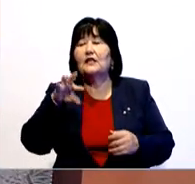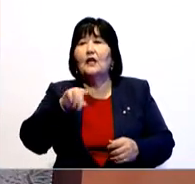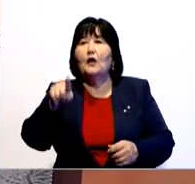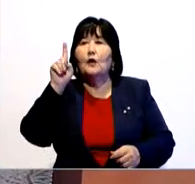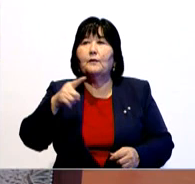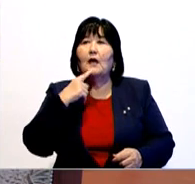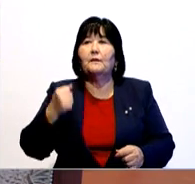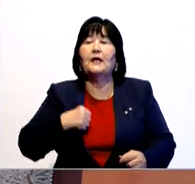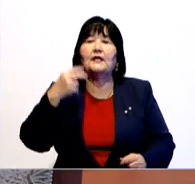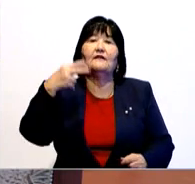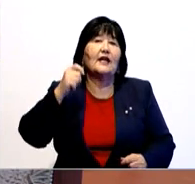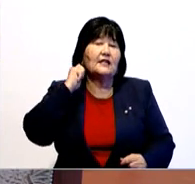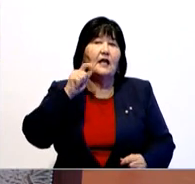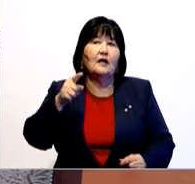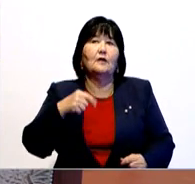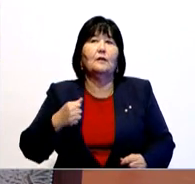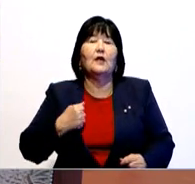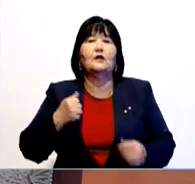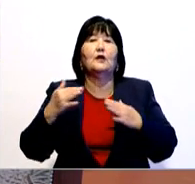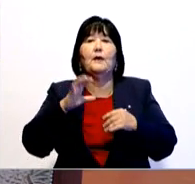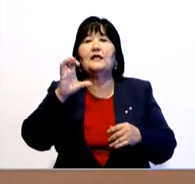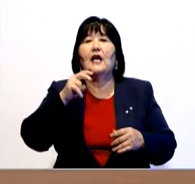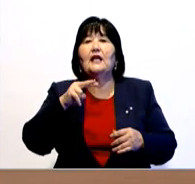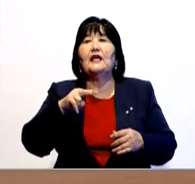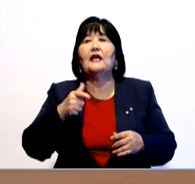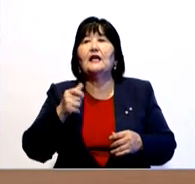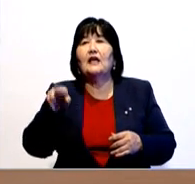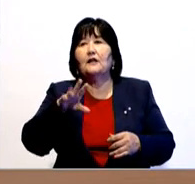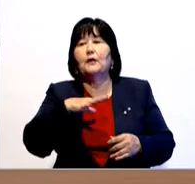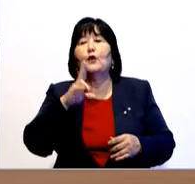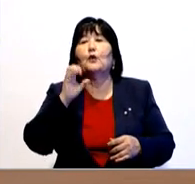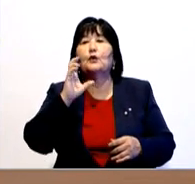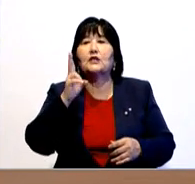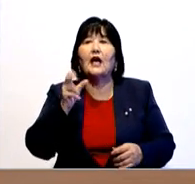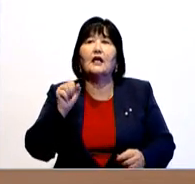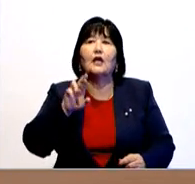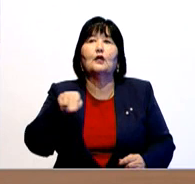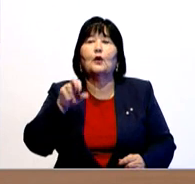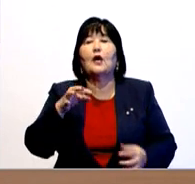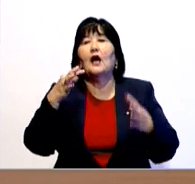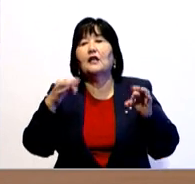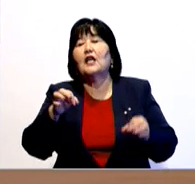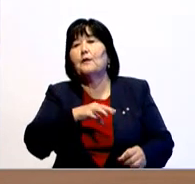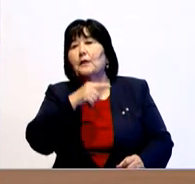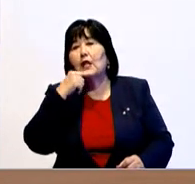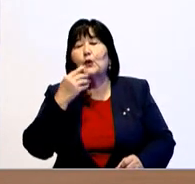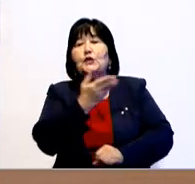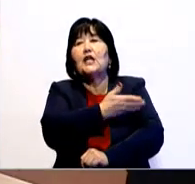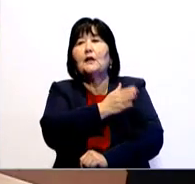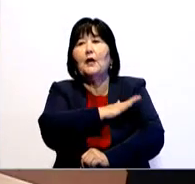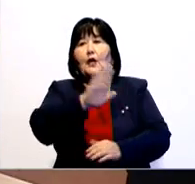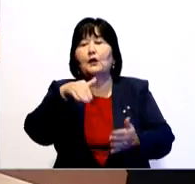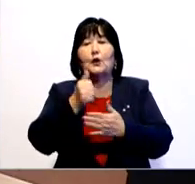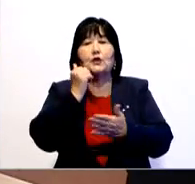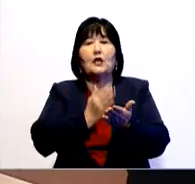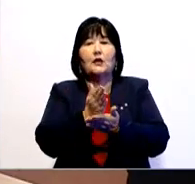призван на фронт в 20 лет. Боевое крещение получил под Сталинградом. Потом была Курская дуга. Бои за освобождение Беларуси, Польши. До сих пор